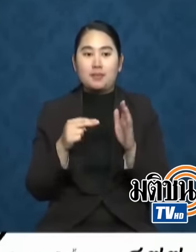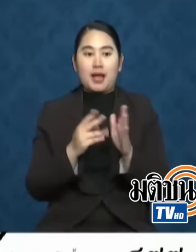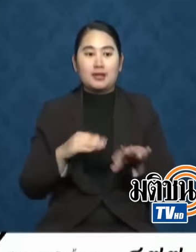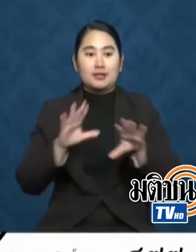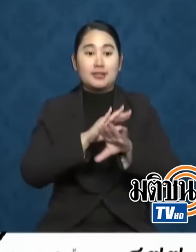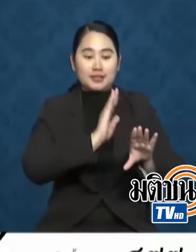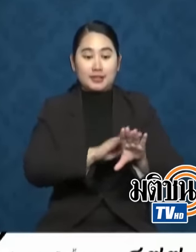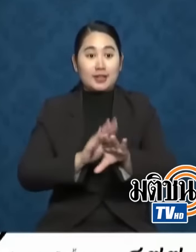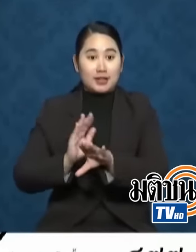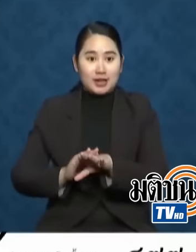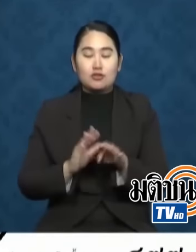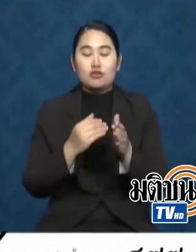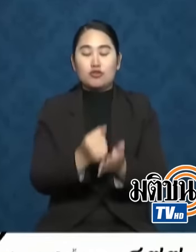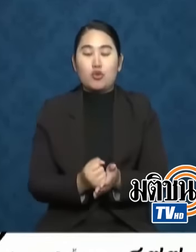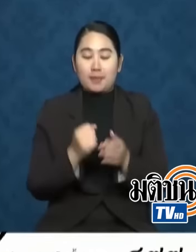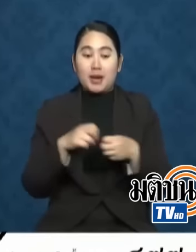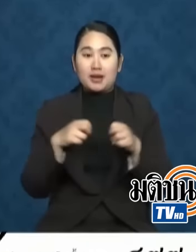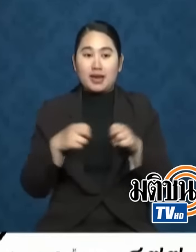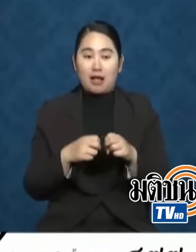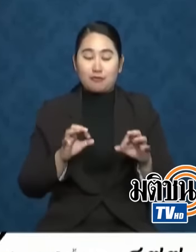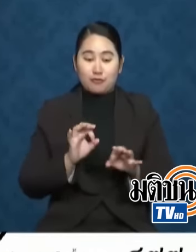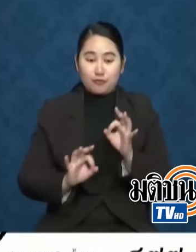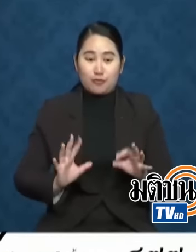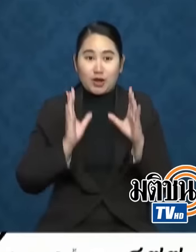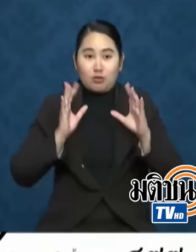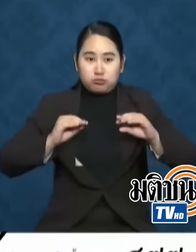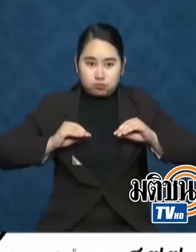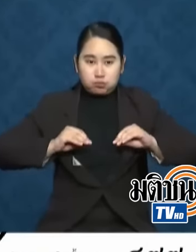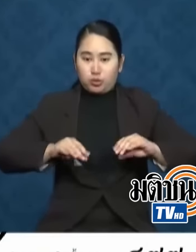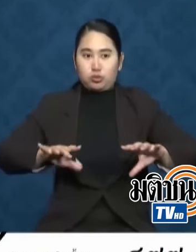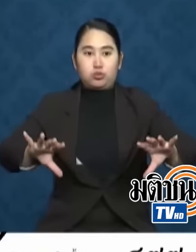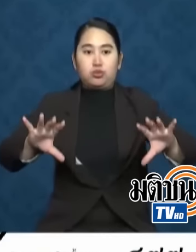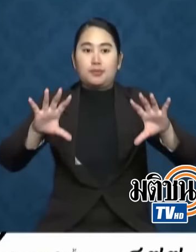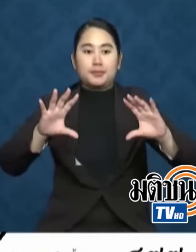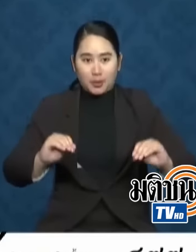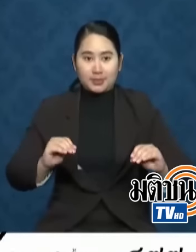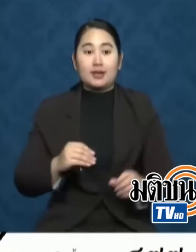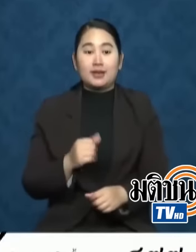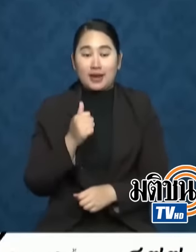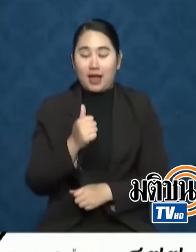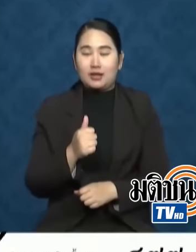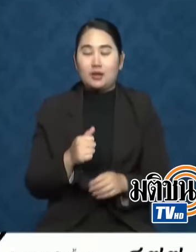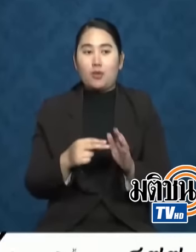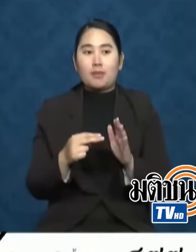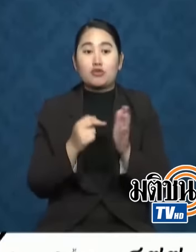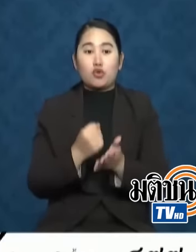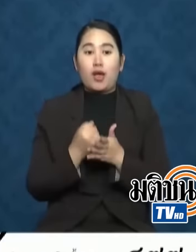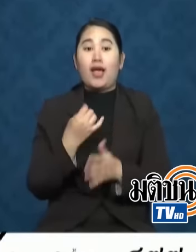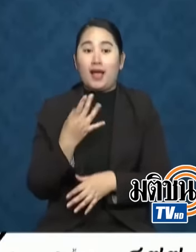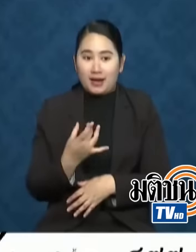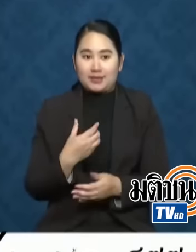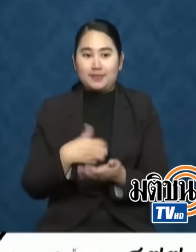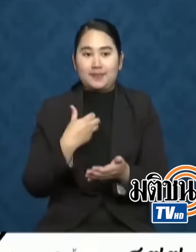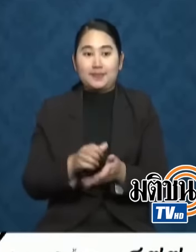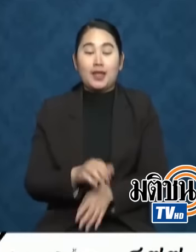รวดเร็วเนี่ยเราจะสามารถลดความรุนแรงและการลุกลามของไฟได้ขนาดไหนเซ็นเซอร์ตรงนี้จะดีเทคค่าอะไรบ้าง